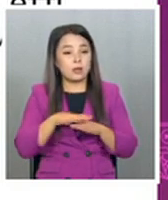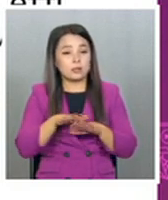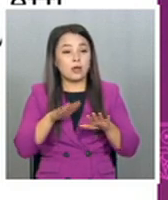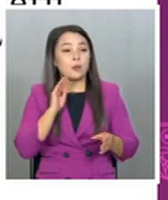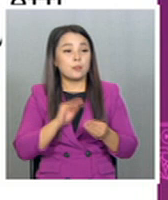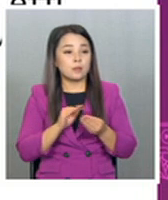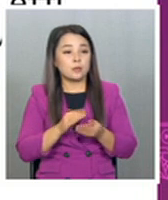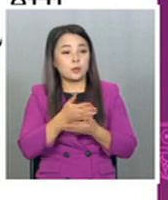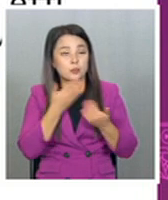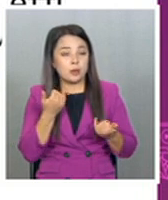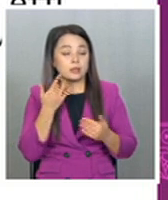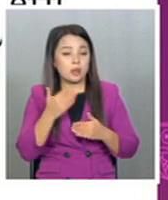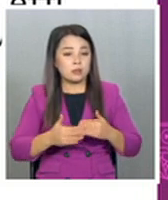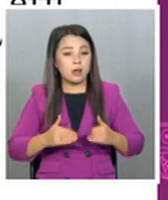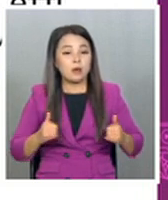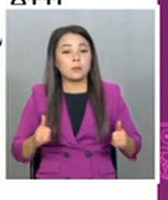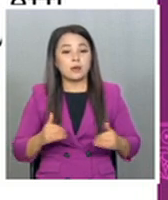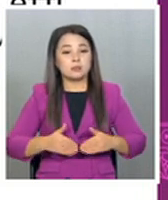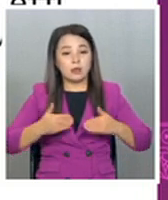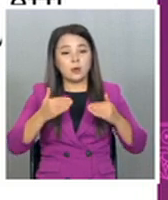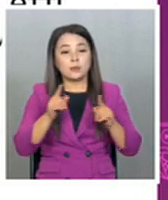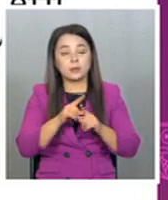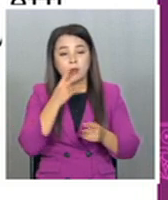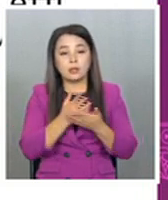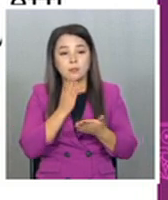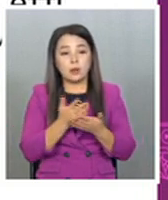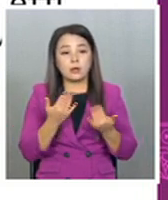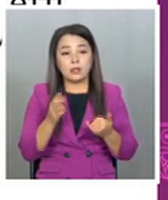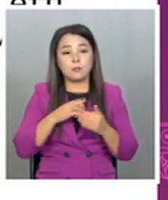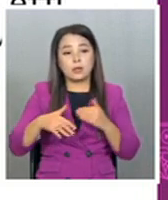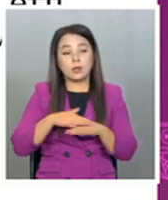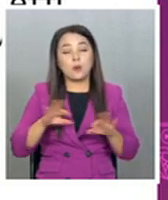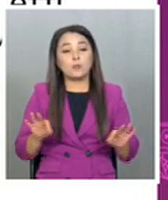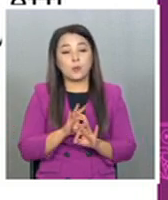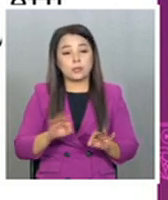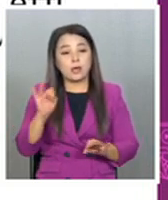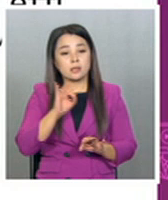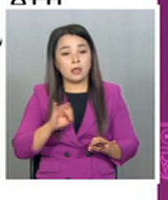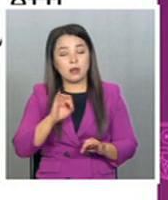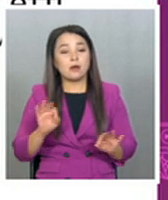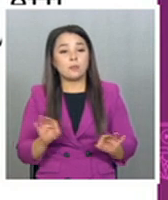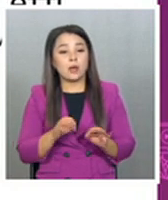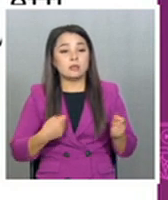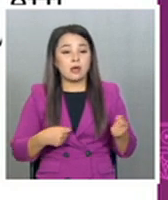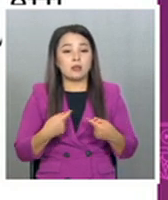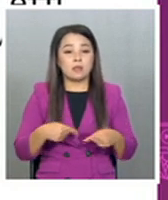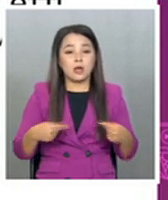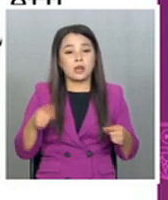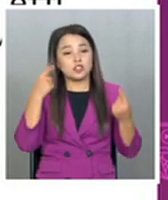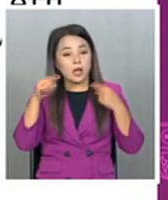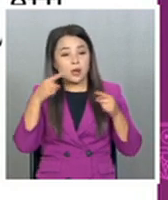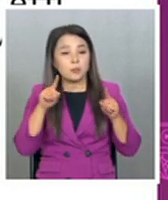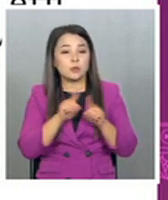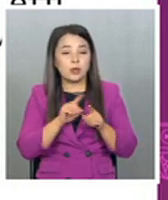орында тұрмай үнемі даму үрдісі байқалады. Қазіргі батыс музыка тарихында аспапта, шығармада,